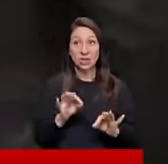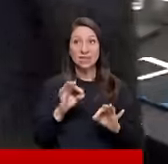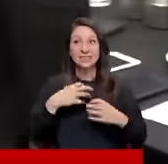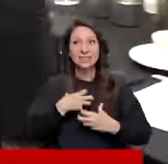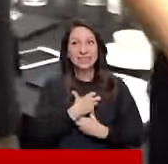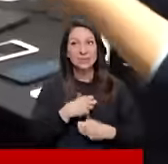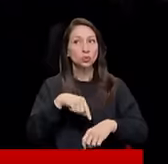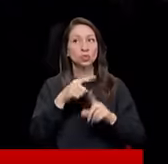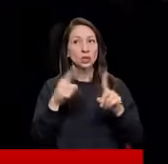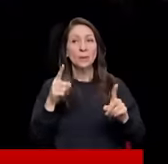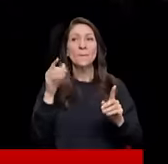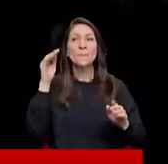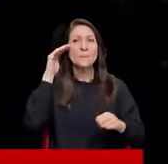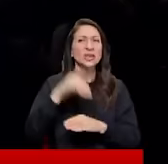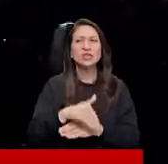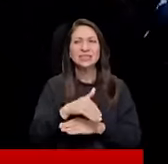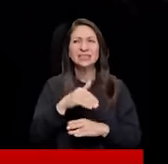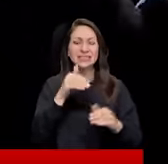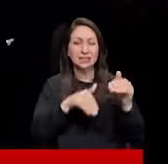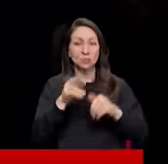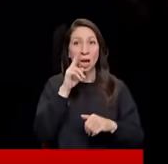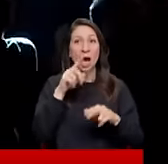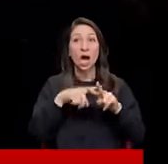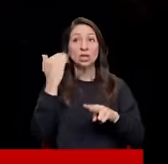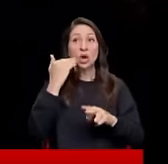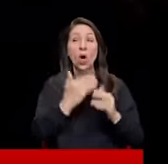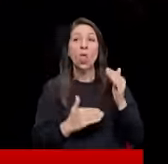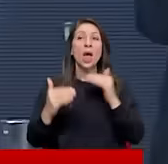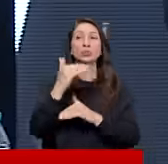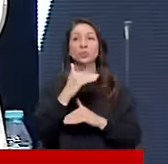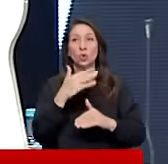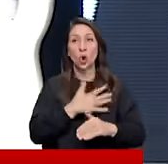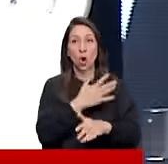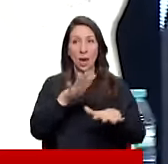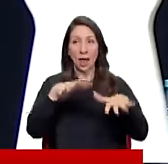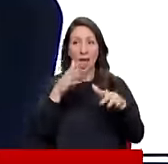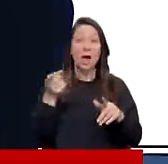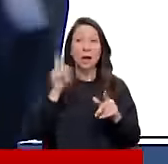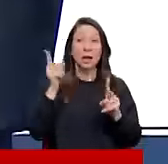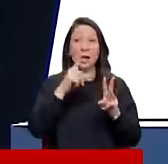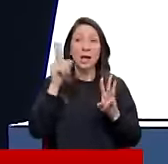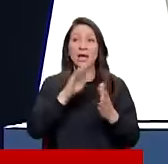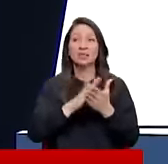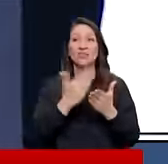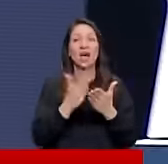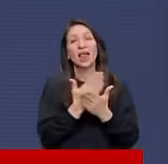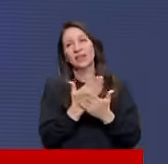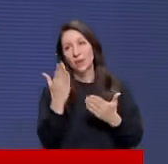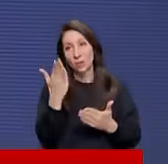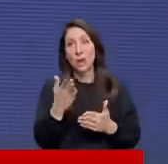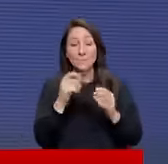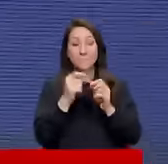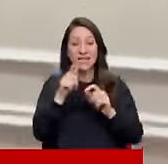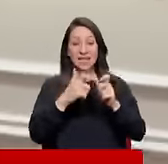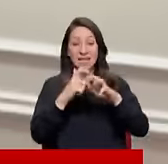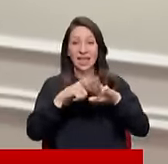sancılı süreç, başarısız seçim sonuçları, Akşener'in olağanüstü kongre çıkışı ve ard arda gelen istifalarla devam ediyor. Bilge